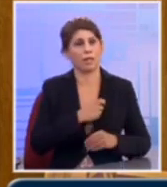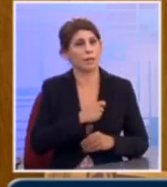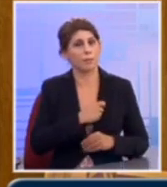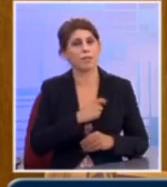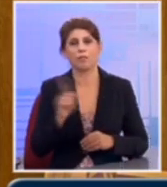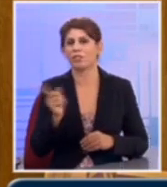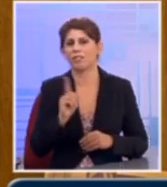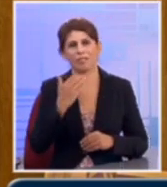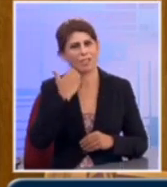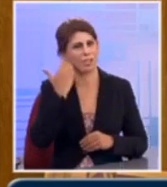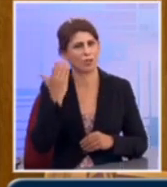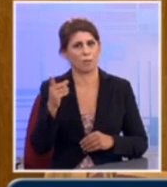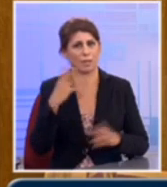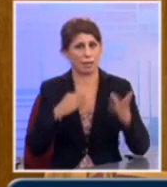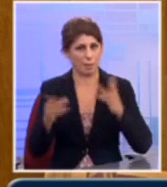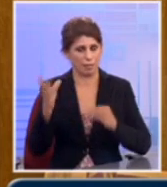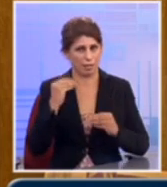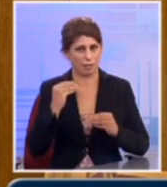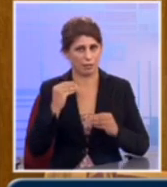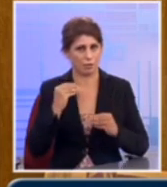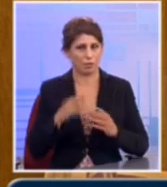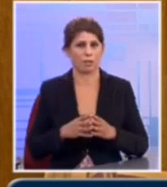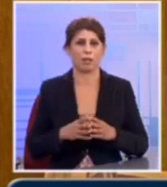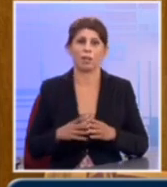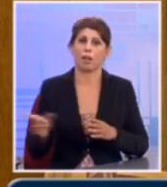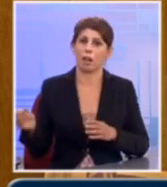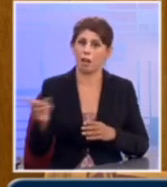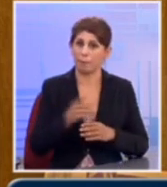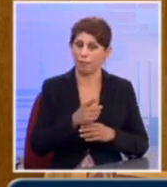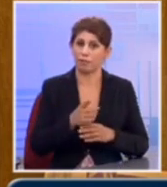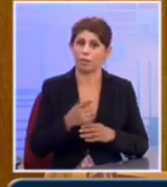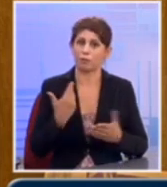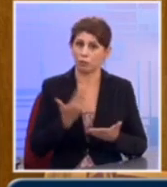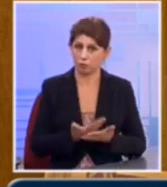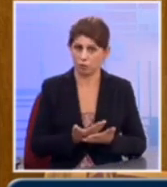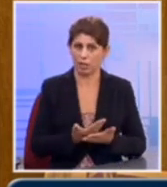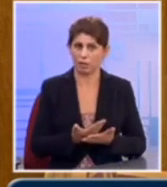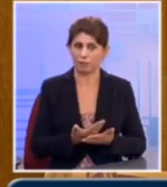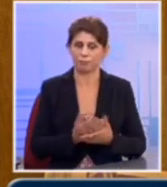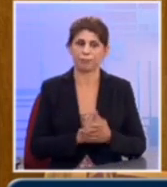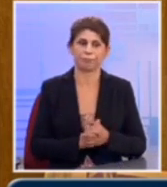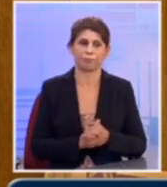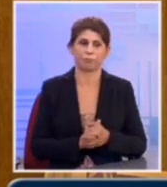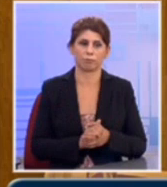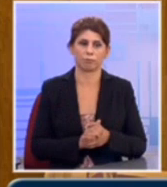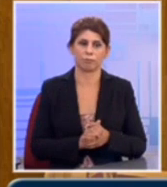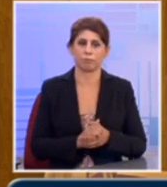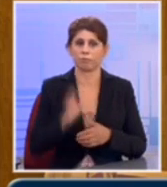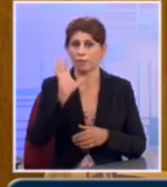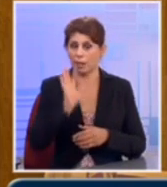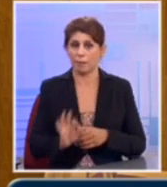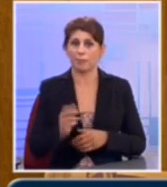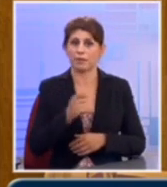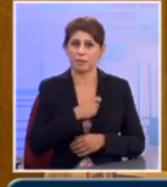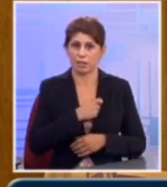ότι δεν είναι ντροπή το να μαθαίνεις από αυτά που σου ζητάνε και πραγματικά